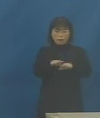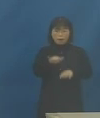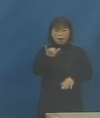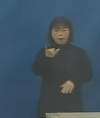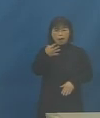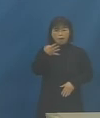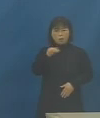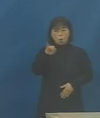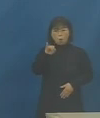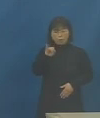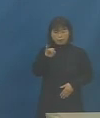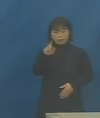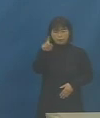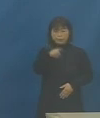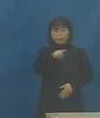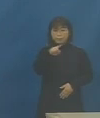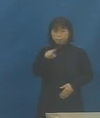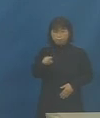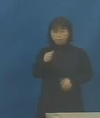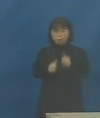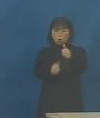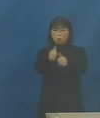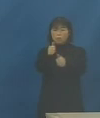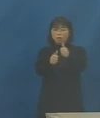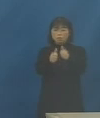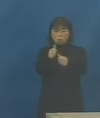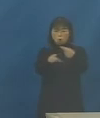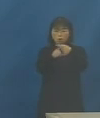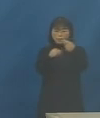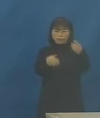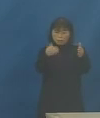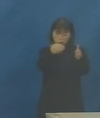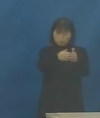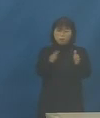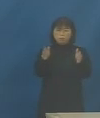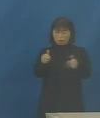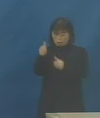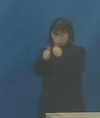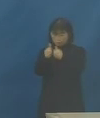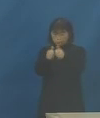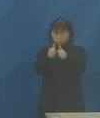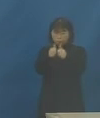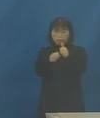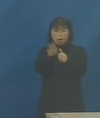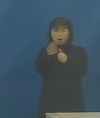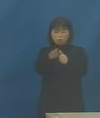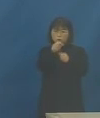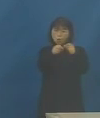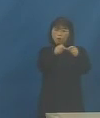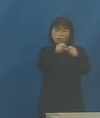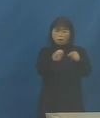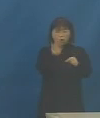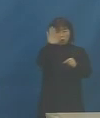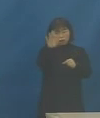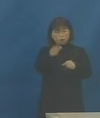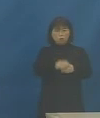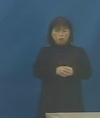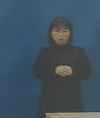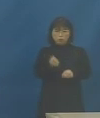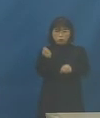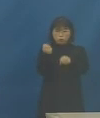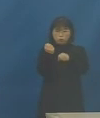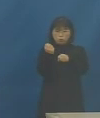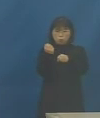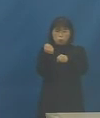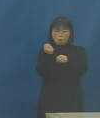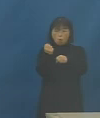コンテストやって今月いっぱい庁審査かかりますがこのあの審査結果で今度グランプリを決めるそう